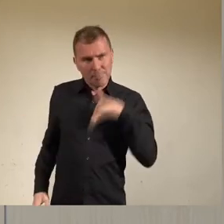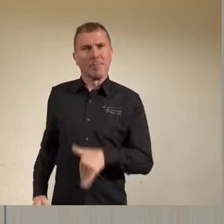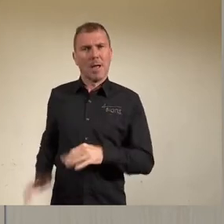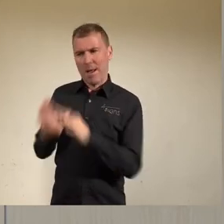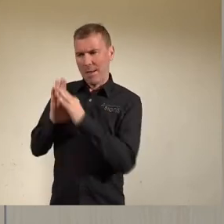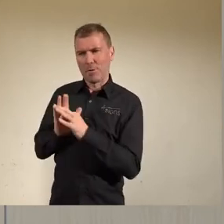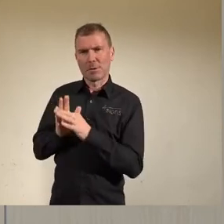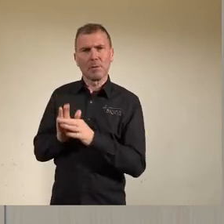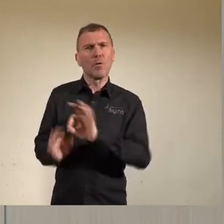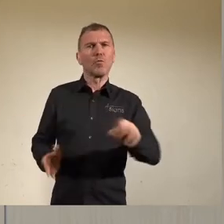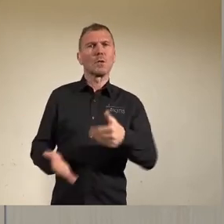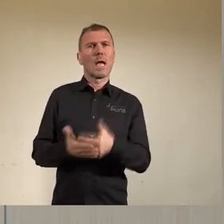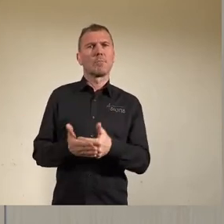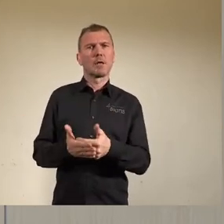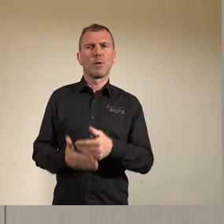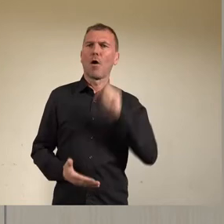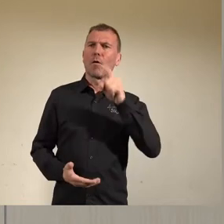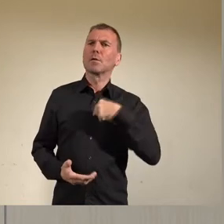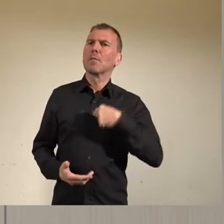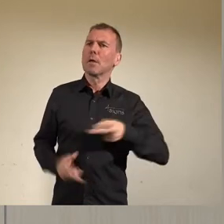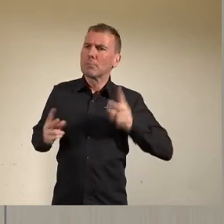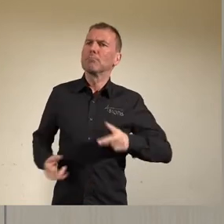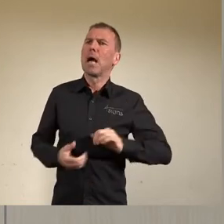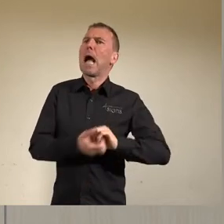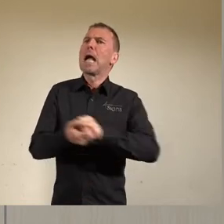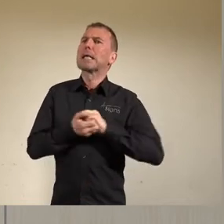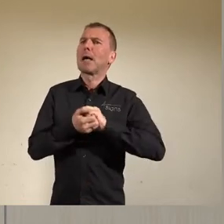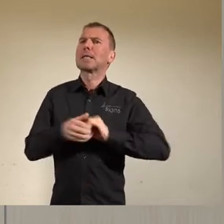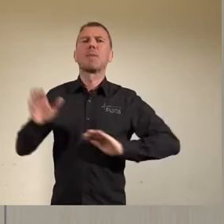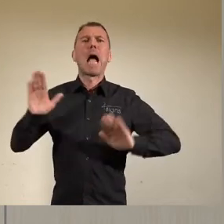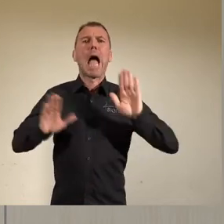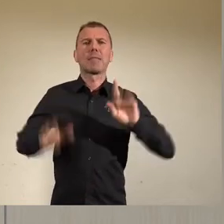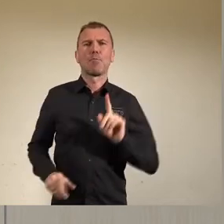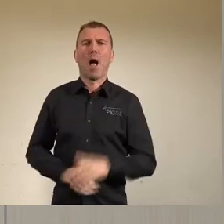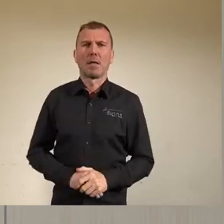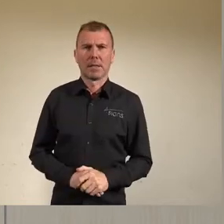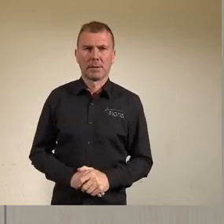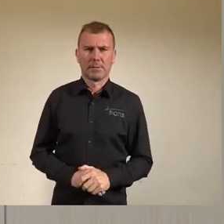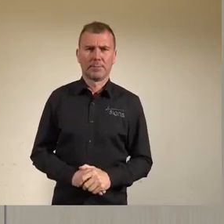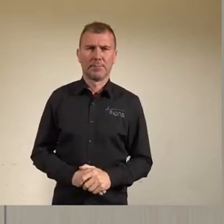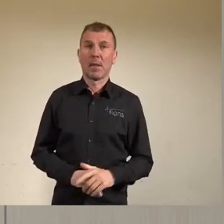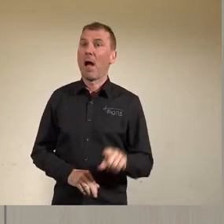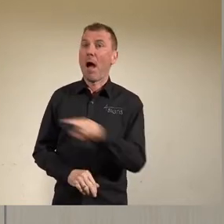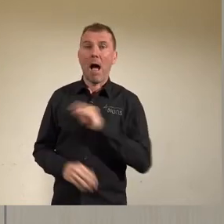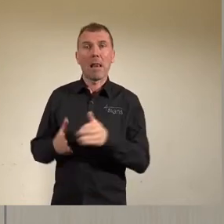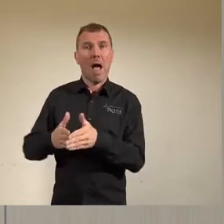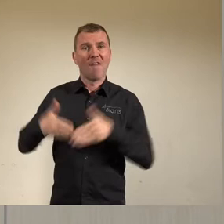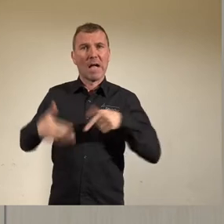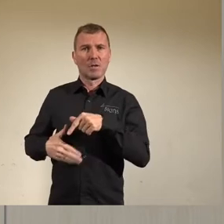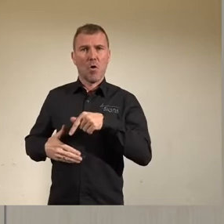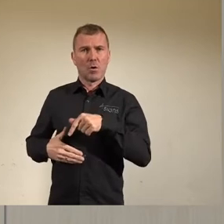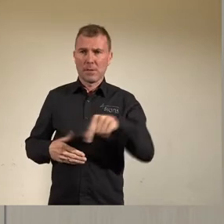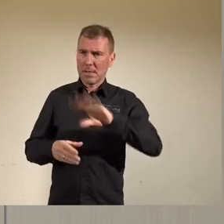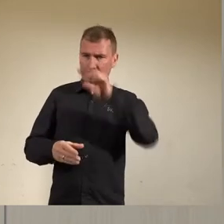Ein gelebtes Beispiel für die oft betonte Gemeinsamkeit der Demokraten. Alle Fraktionen, die diesen Haushalt verhandelt